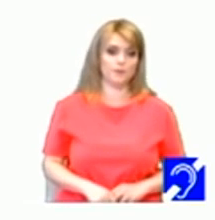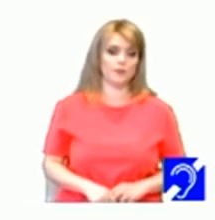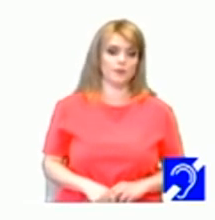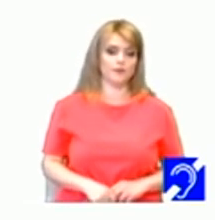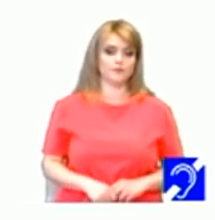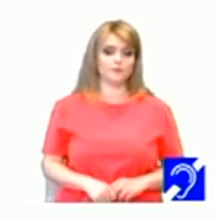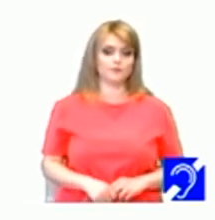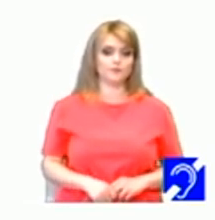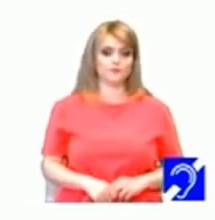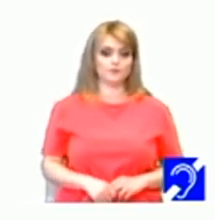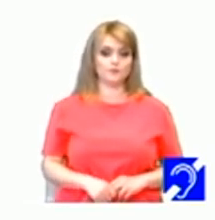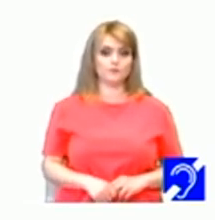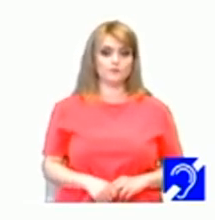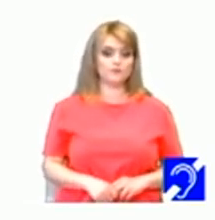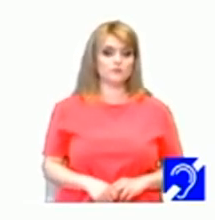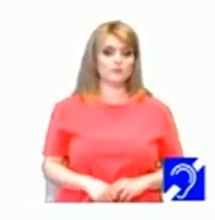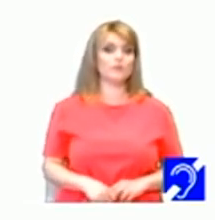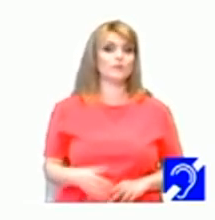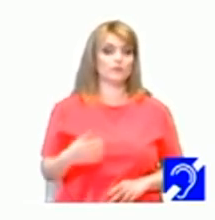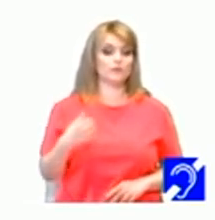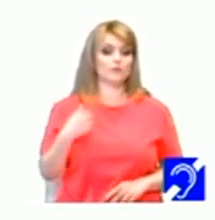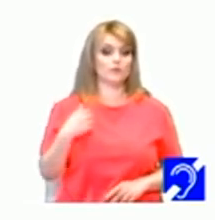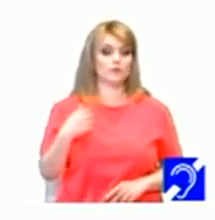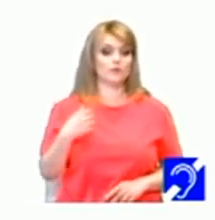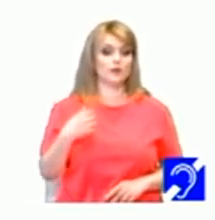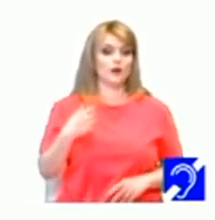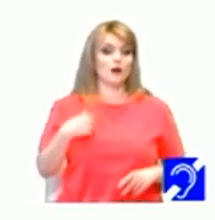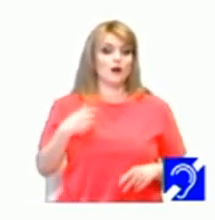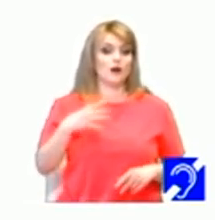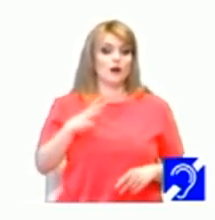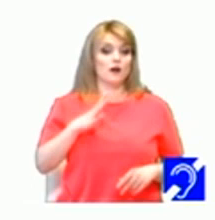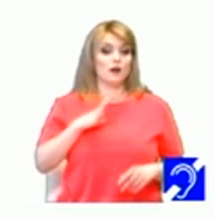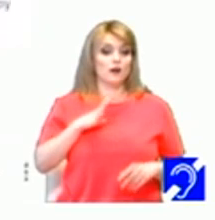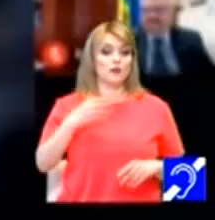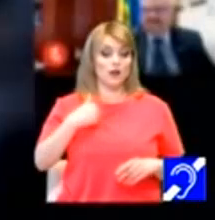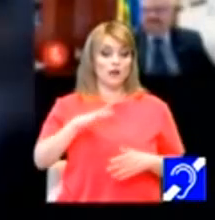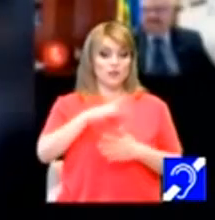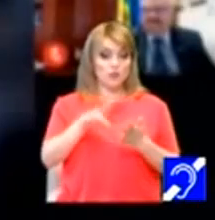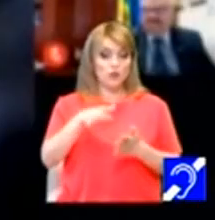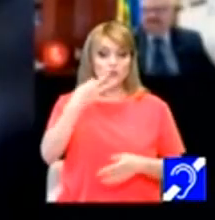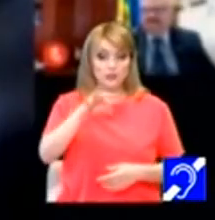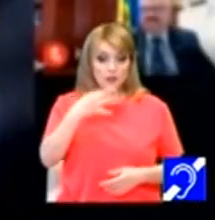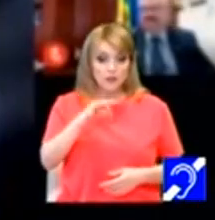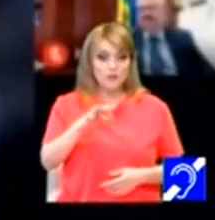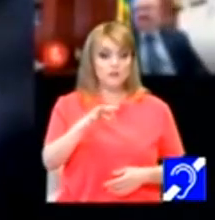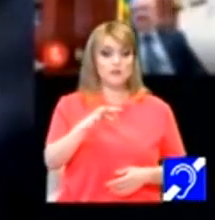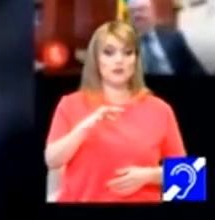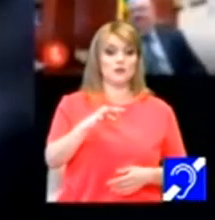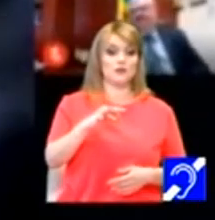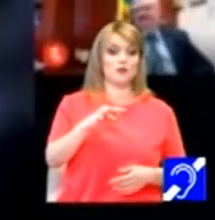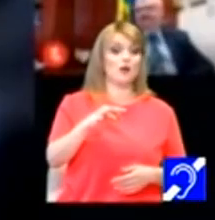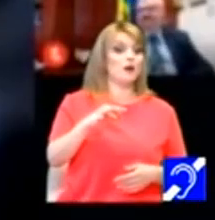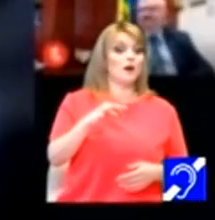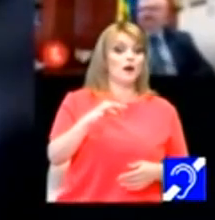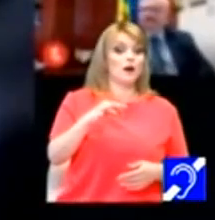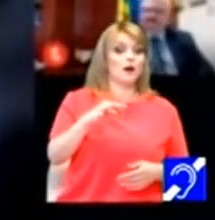digitalizarea sistemului educațional a fost, am avut în 15 ani. Eu, ca tare, sunt din orașul Iedineț, în suflet, mi s-a creat o dorință extrem